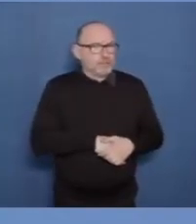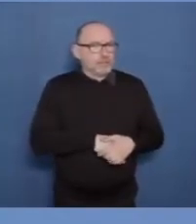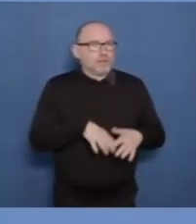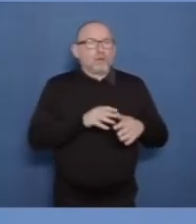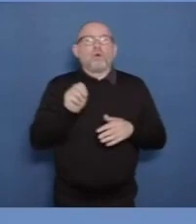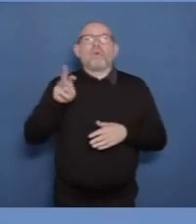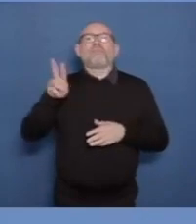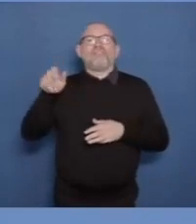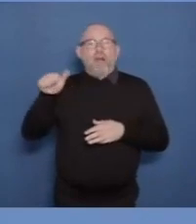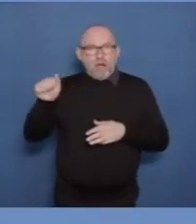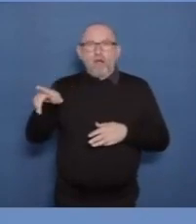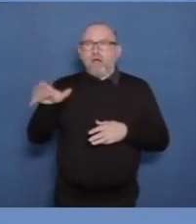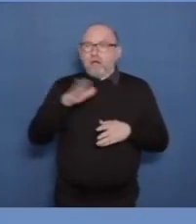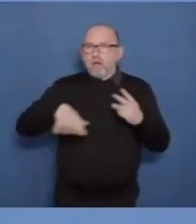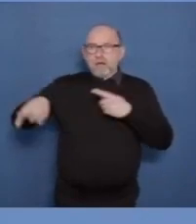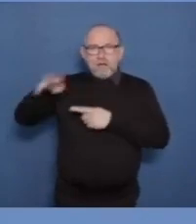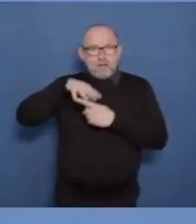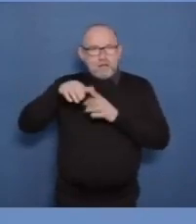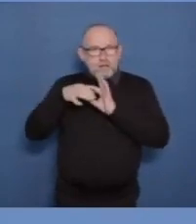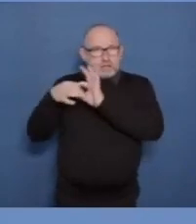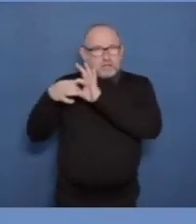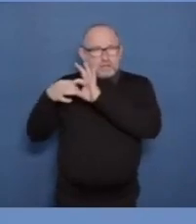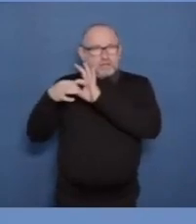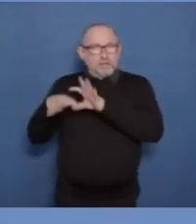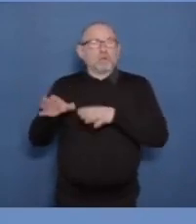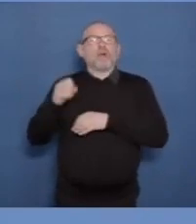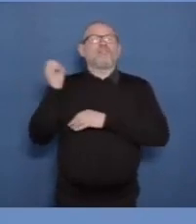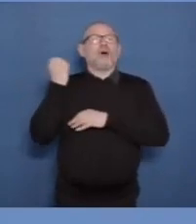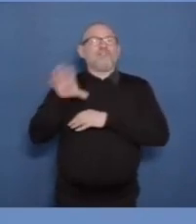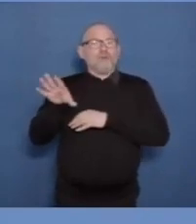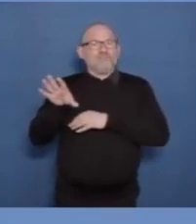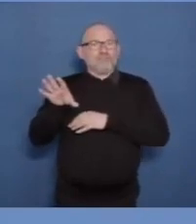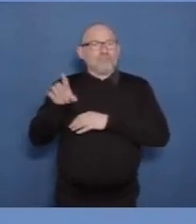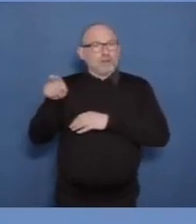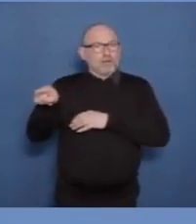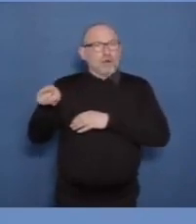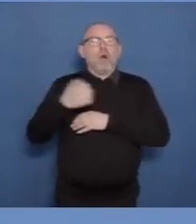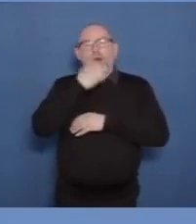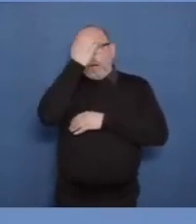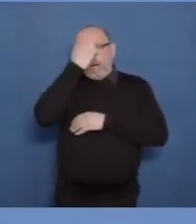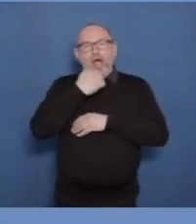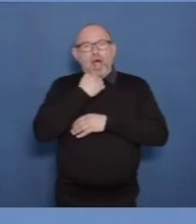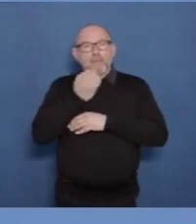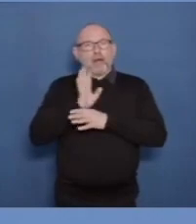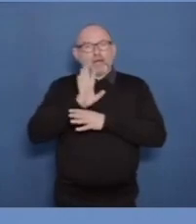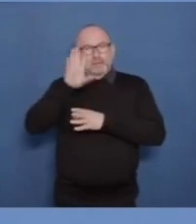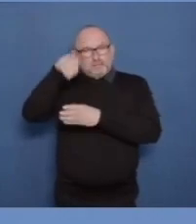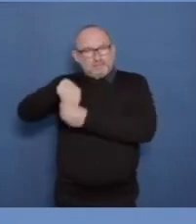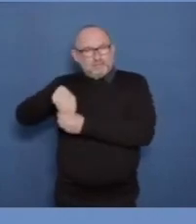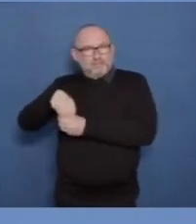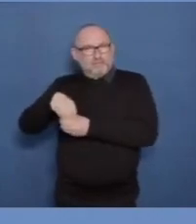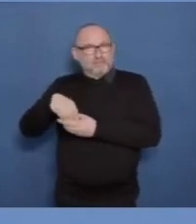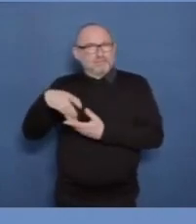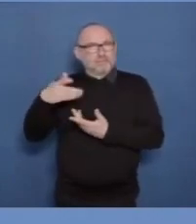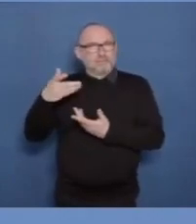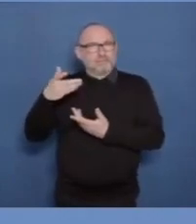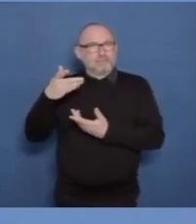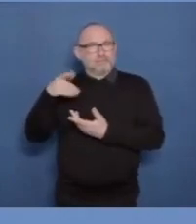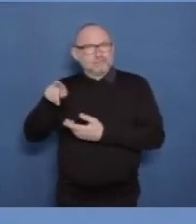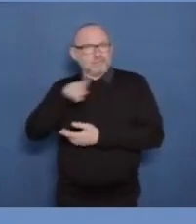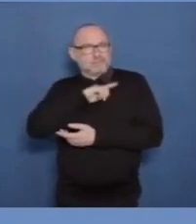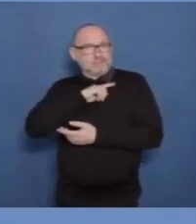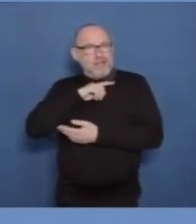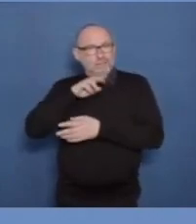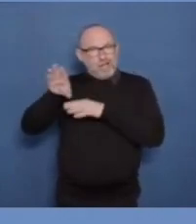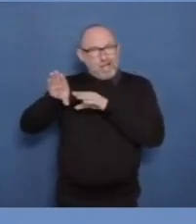UNRWA allerdings angeht und dass die Vorwürfe, dass Hamas UNRWA-Einrichtungen zu eigenen